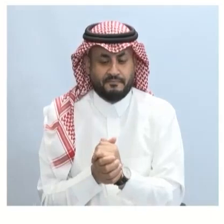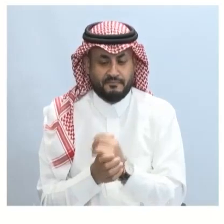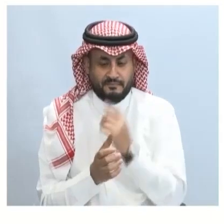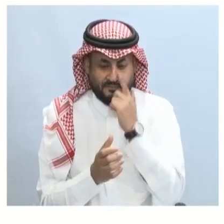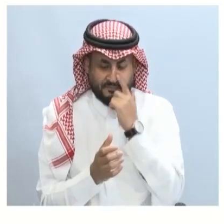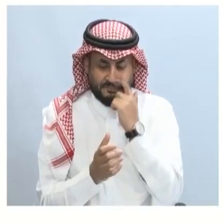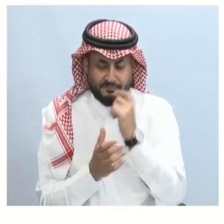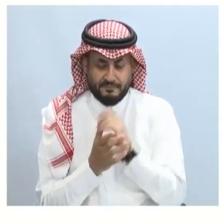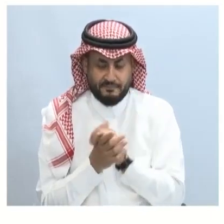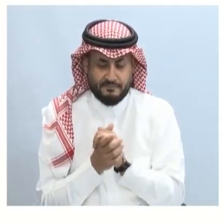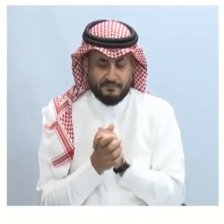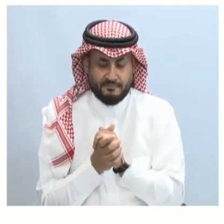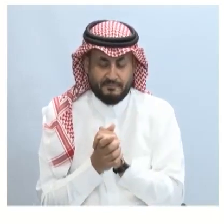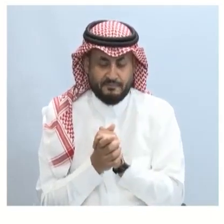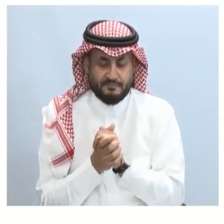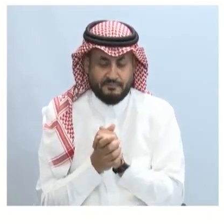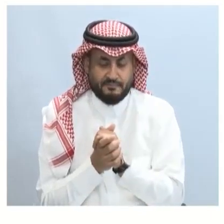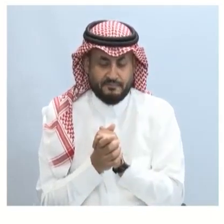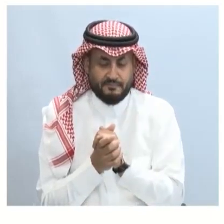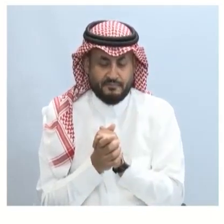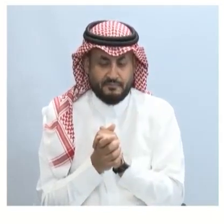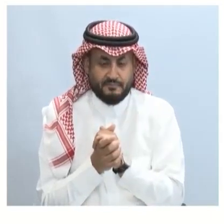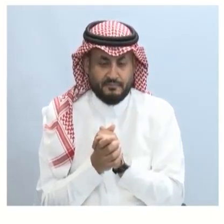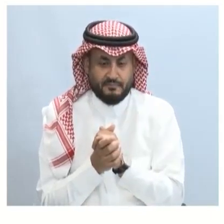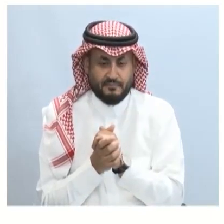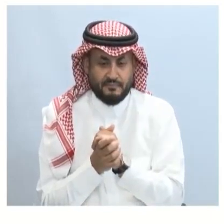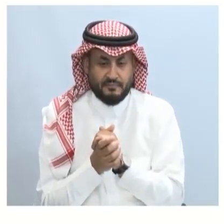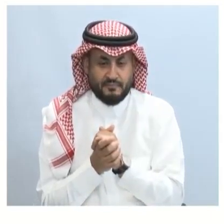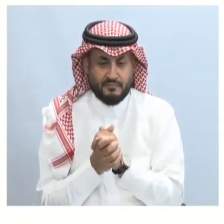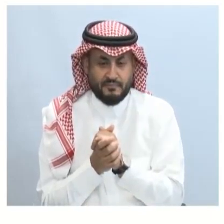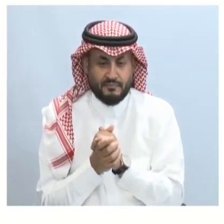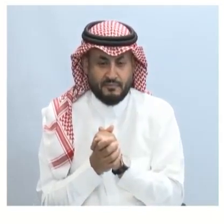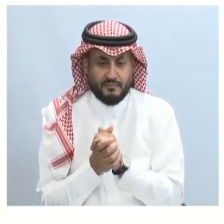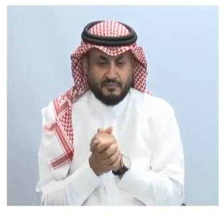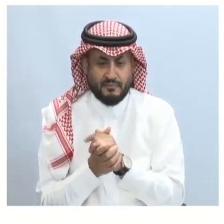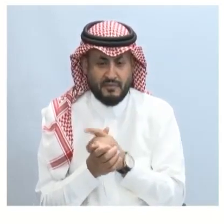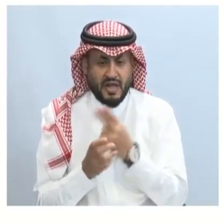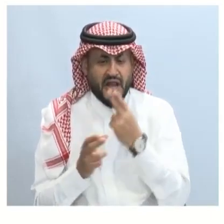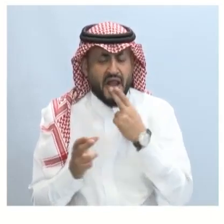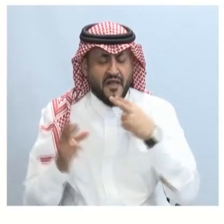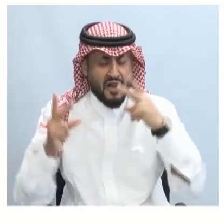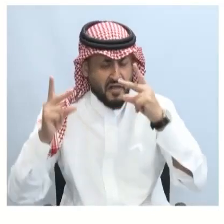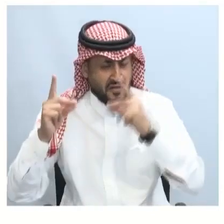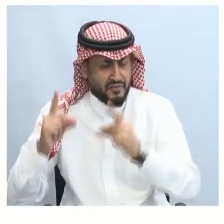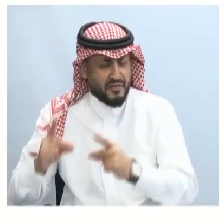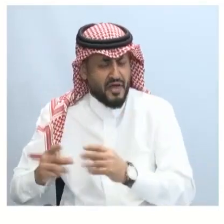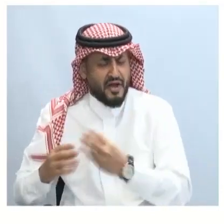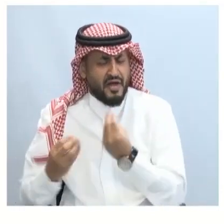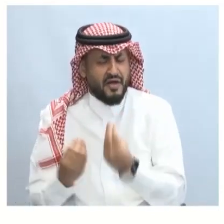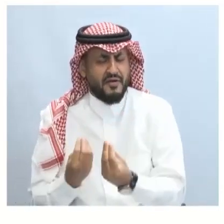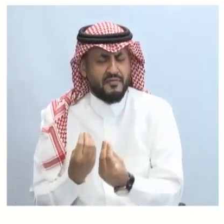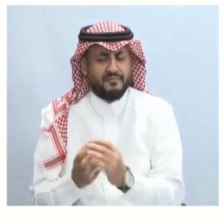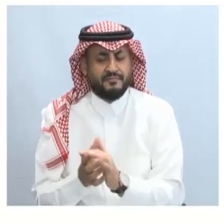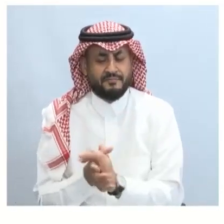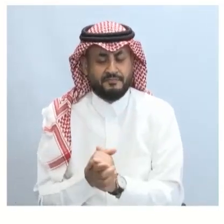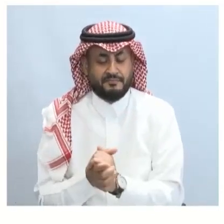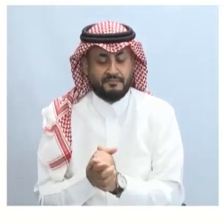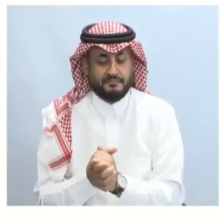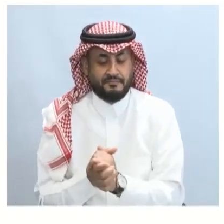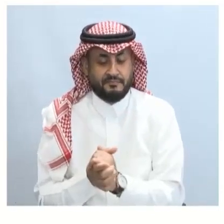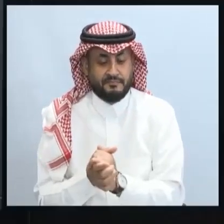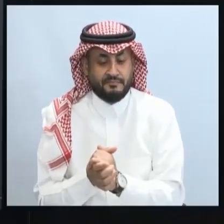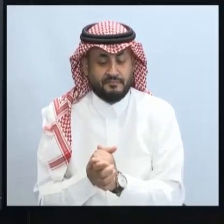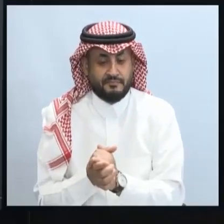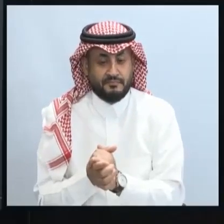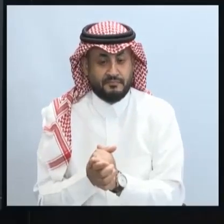اقتصاده صلى الله عليه وسلم في استعماله الماء في استعمال الماء للطهاره رغم ان